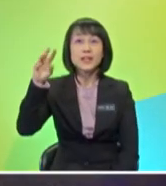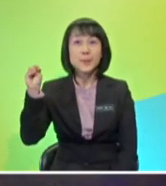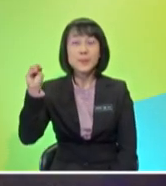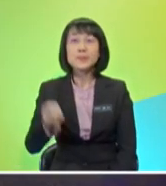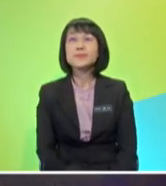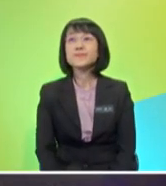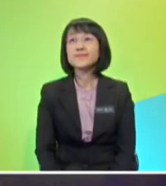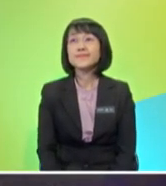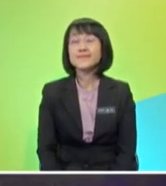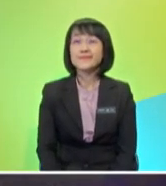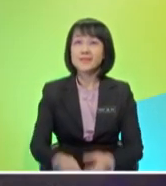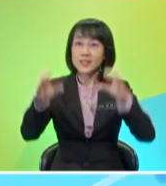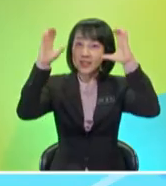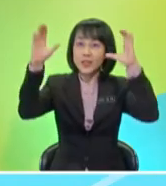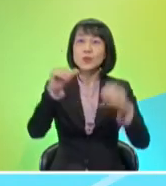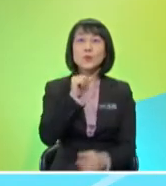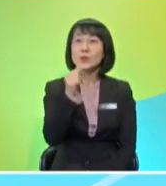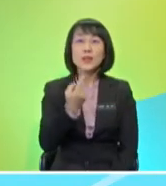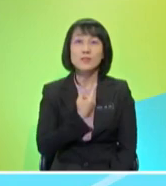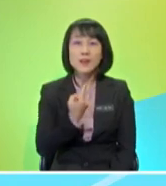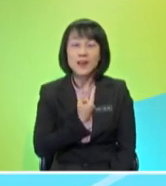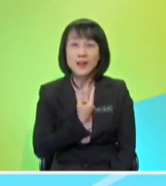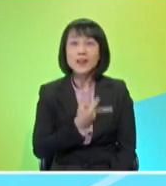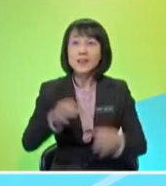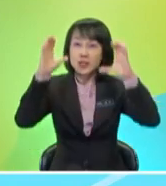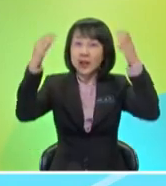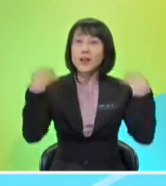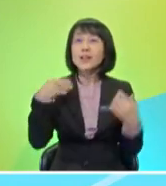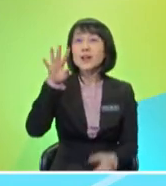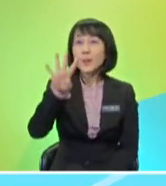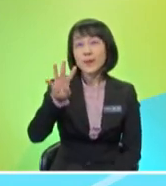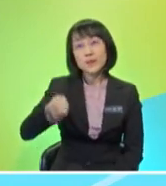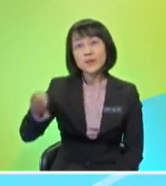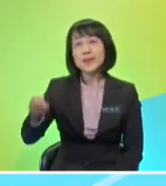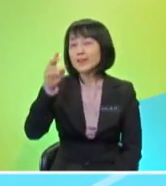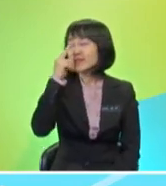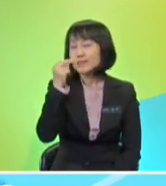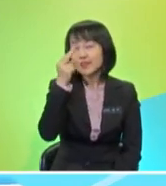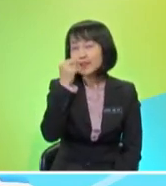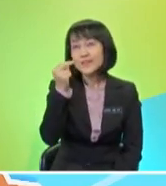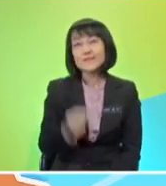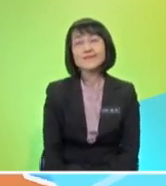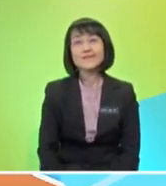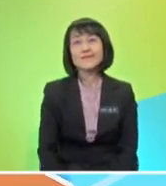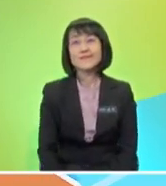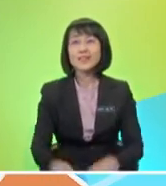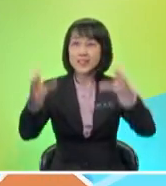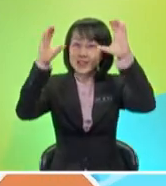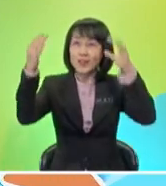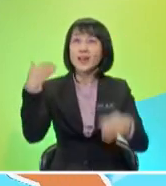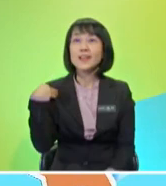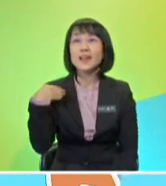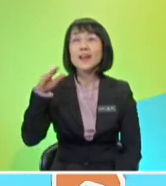tak keseorangan. Cikgu ada 4 orang anak murid cikgu yang comel-comel ni. Ya. Okey, cikgu ada